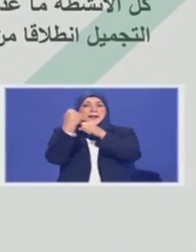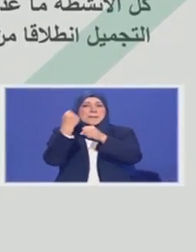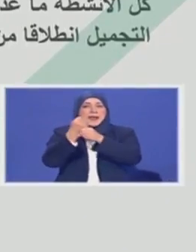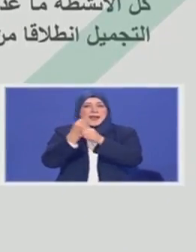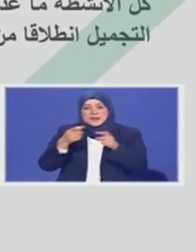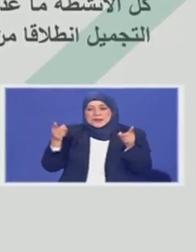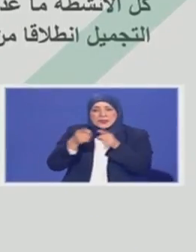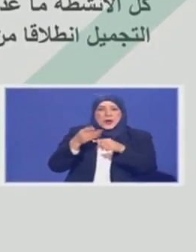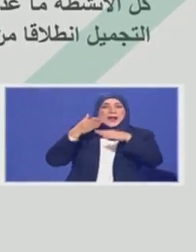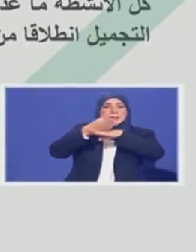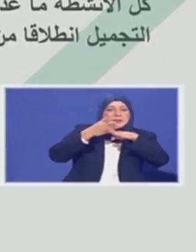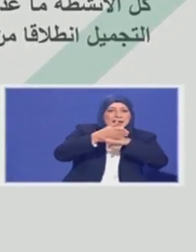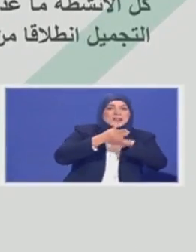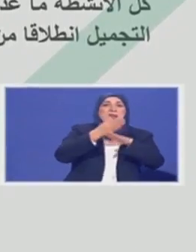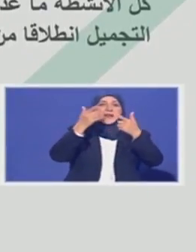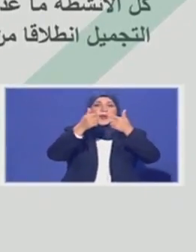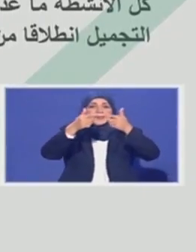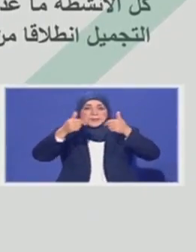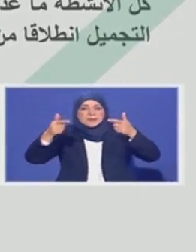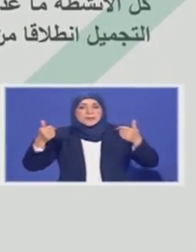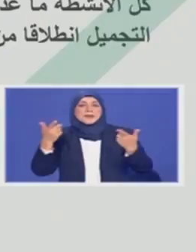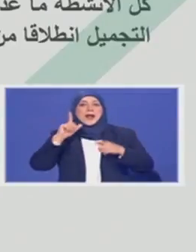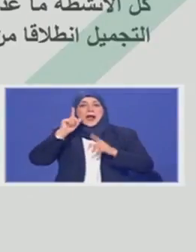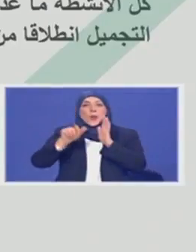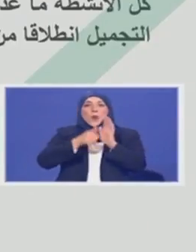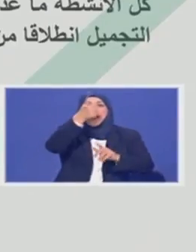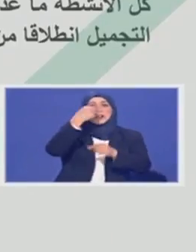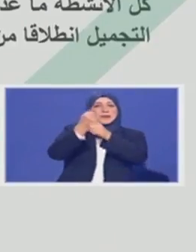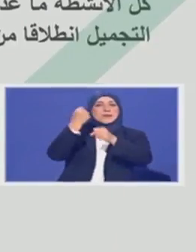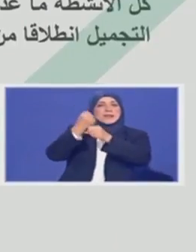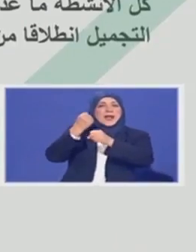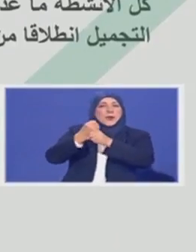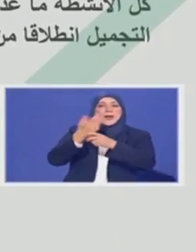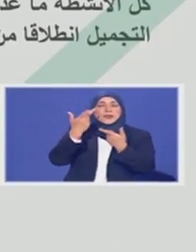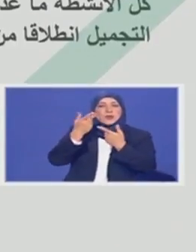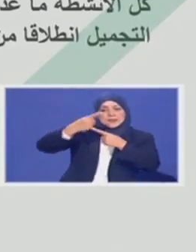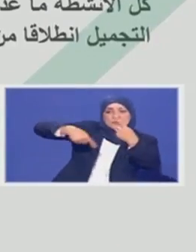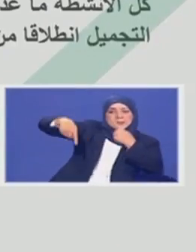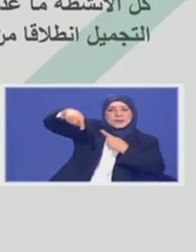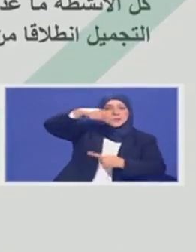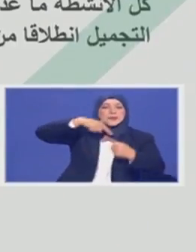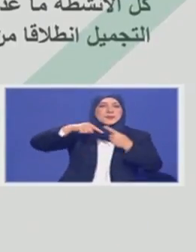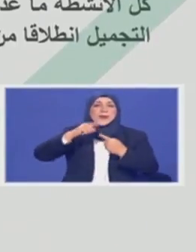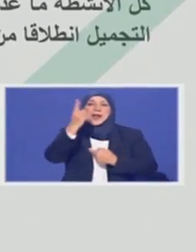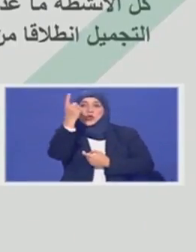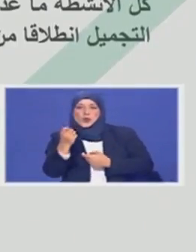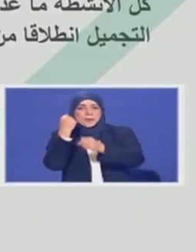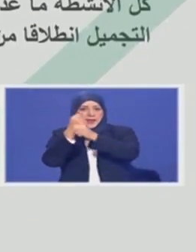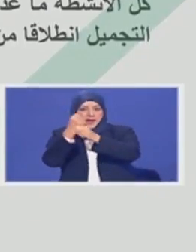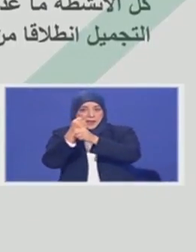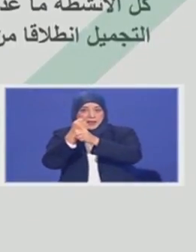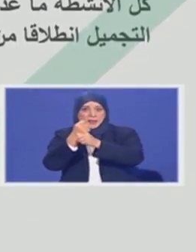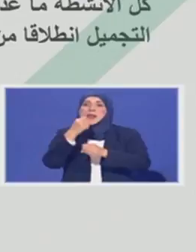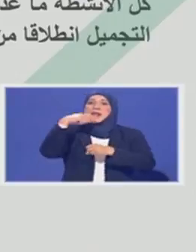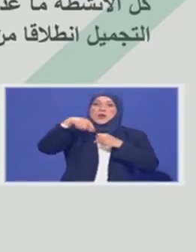الصغرى كل المهن الصغرى، أولاً العمل بنظام التناوب، يعني يوم بيوم، أيام